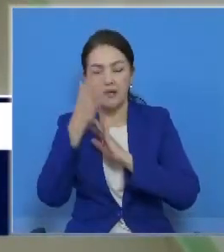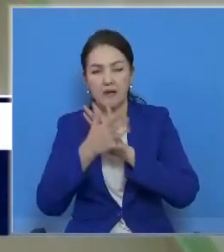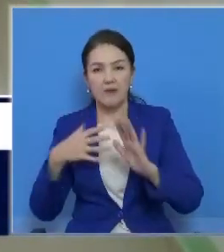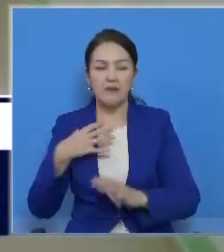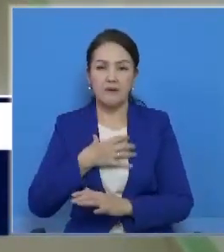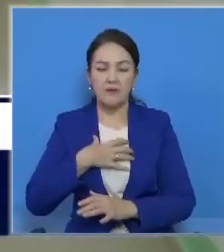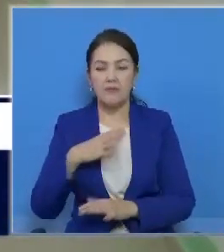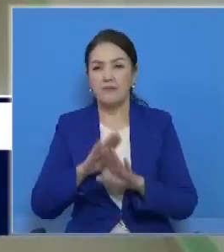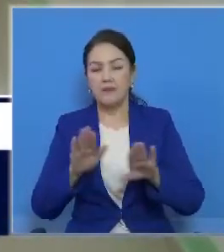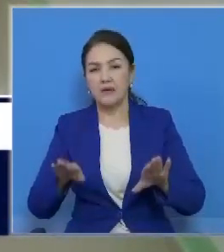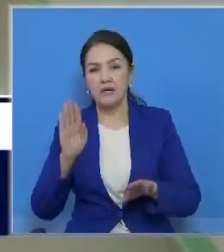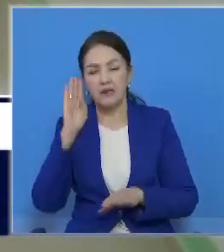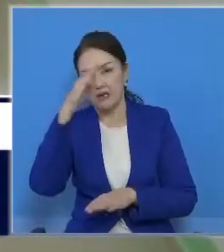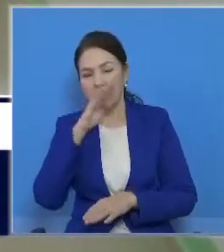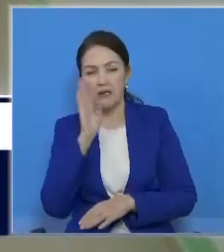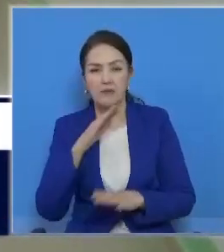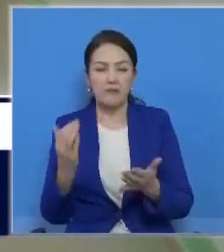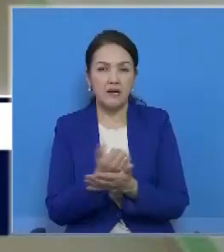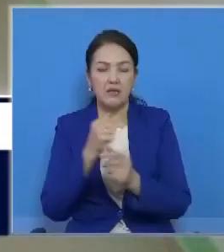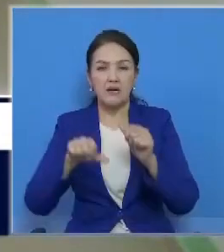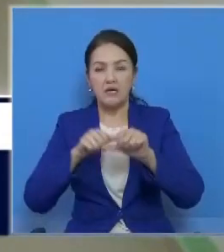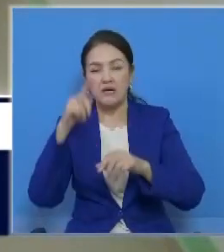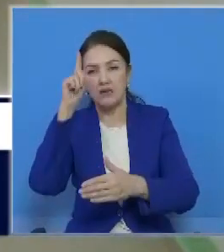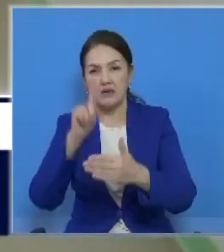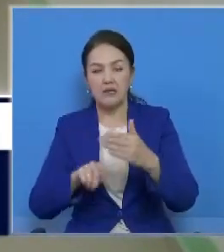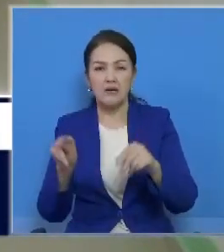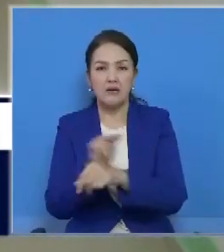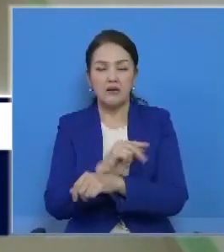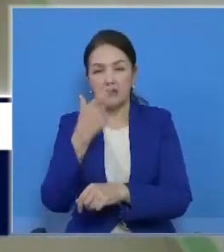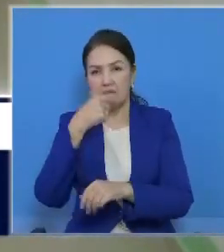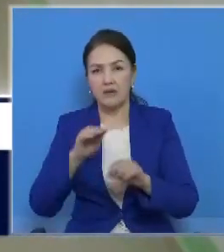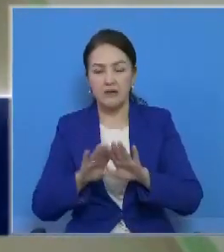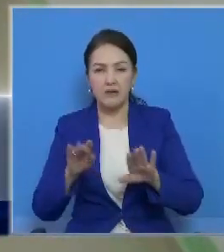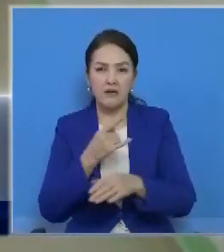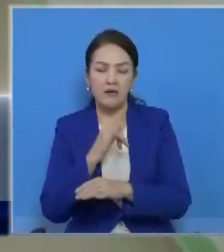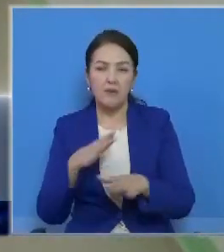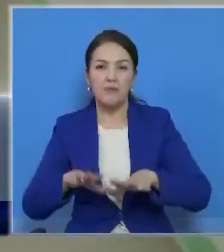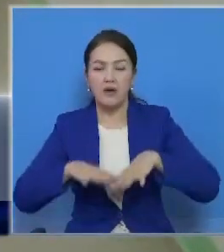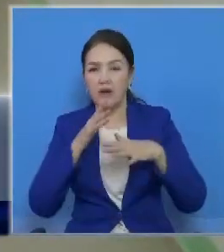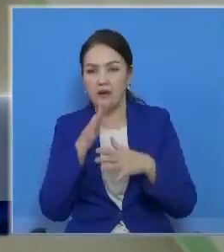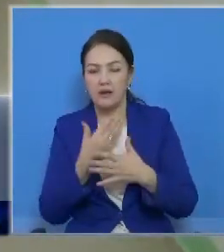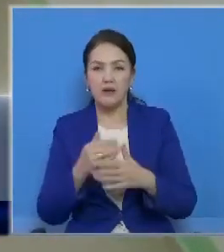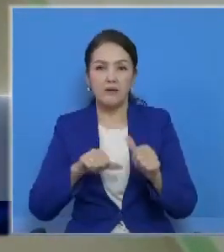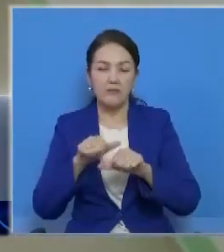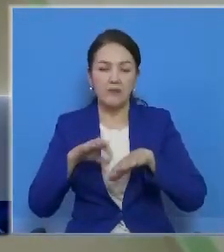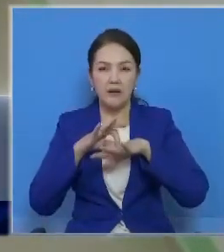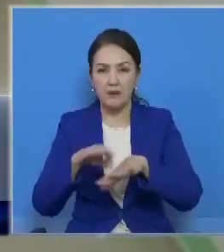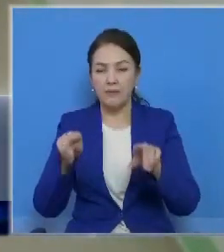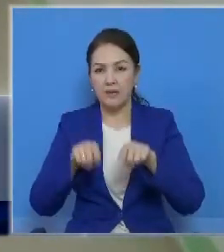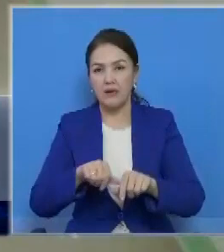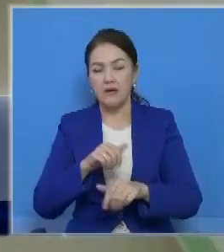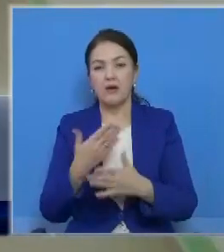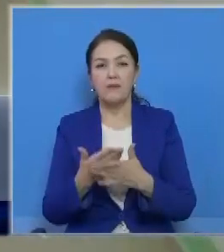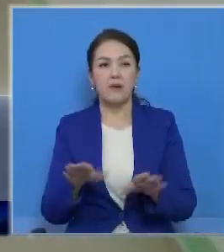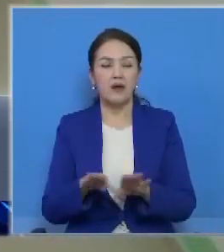как важно хотели найти детсад которому можно доверить воспитание своего ребенка ведь большую часть времени дошколята проводит именно